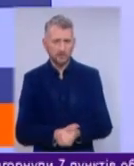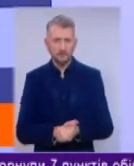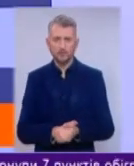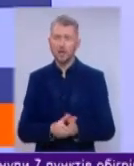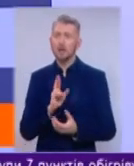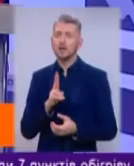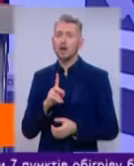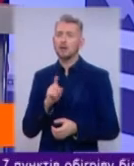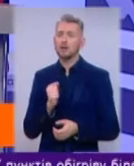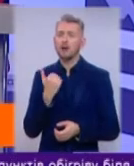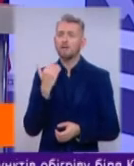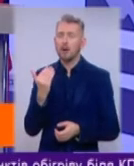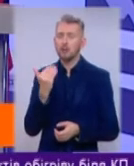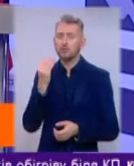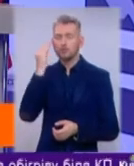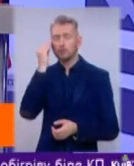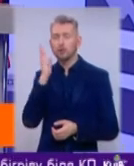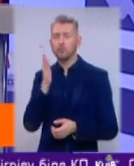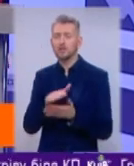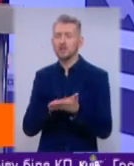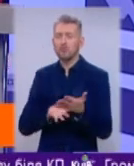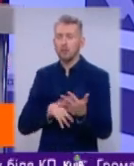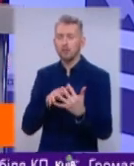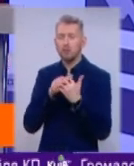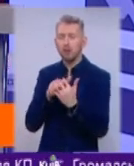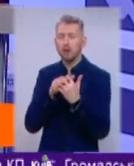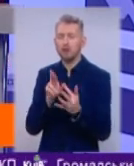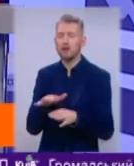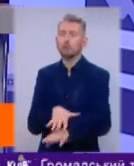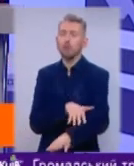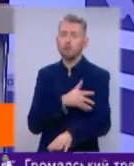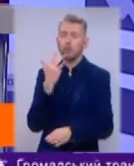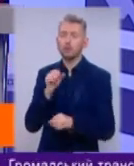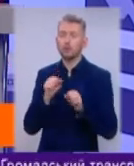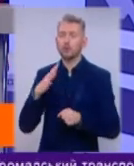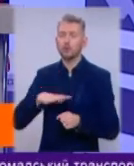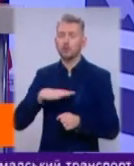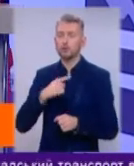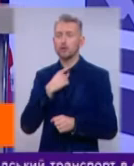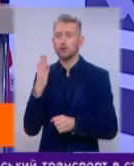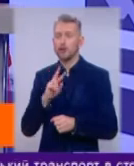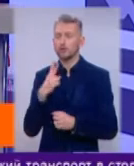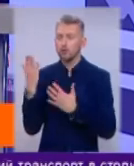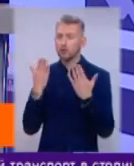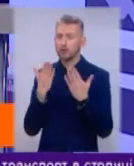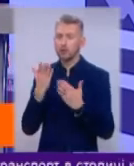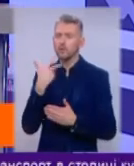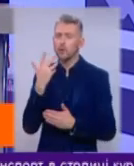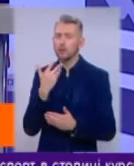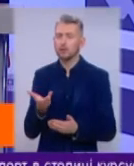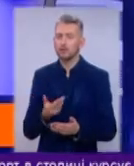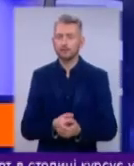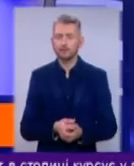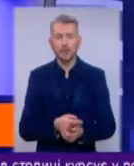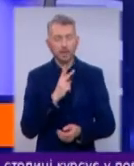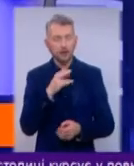Як, за вашою оцінкою, будуть тривати ці баталії? Як довго? Коли можна очікувати на голосування в другому читанні? Ну,